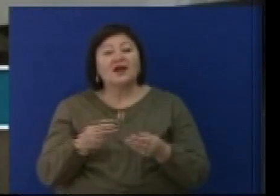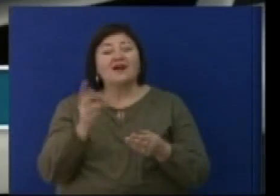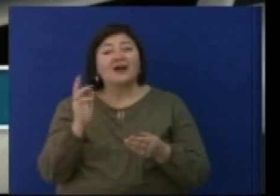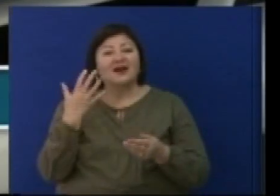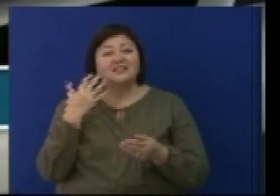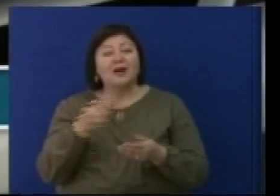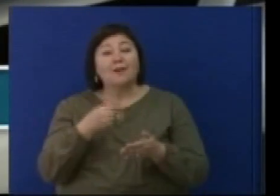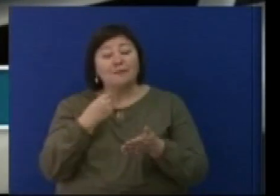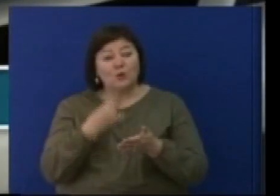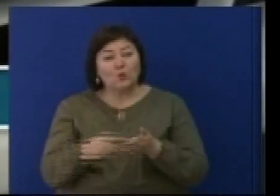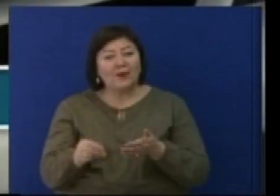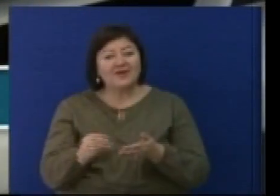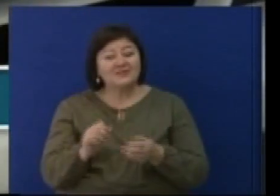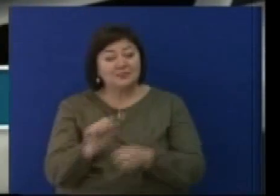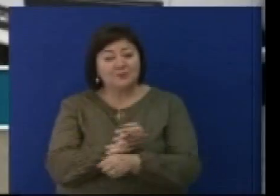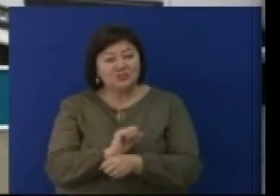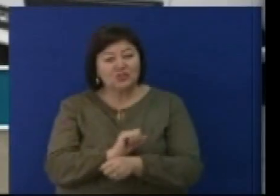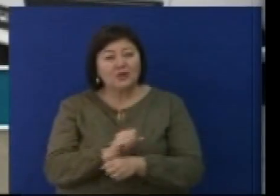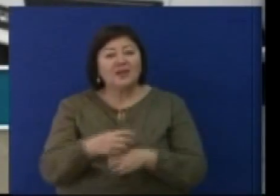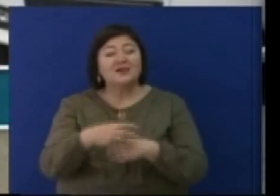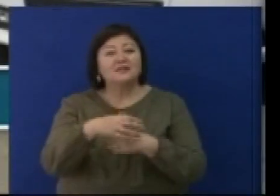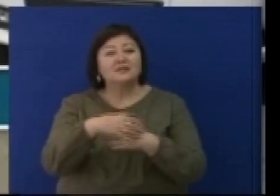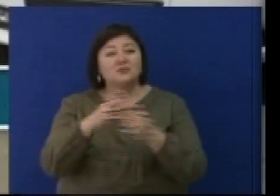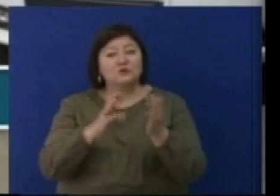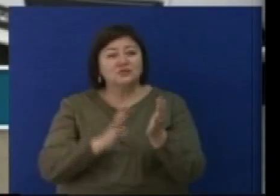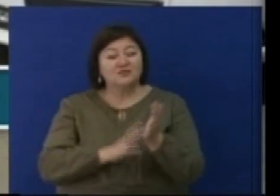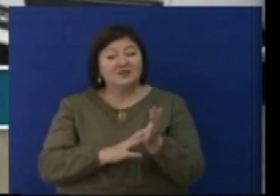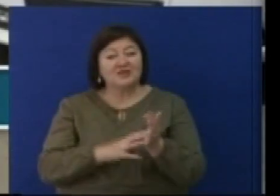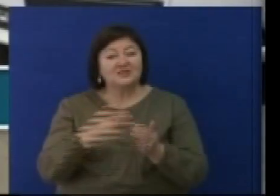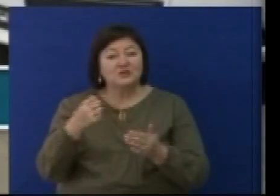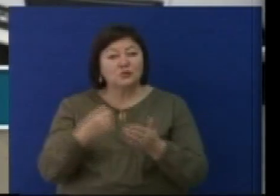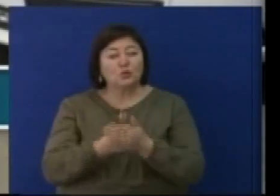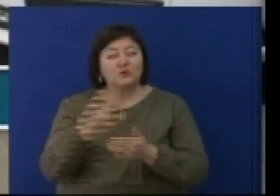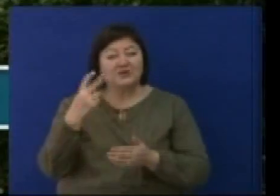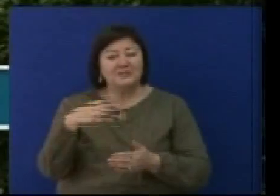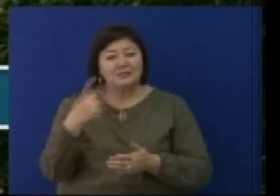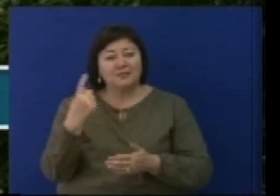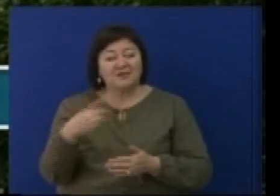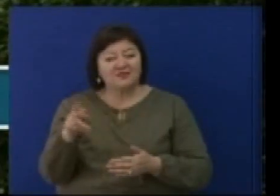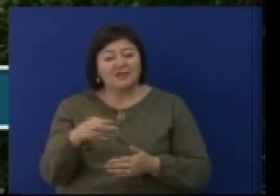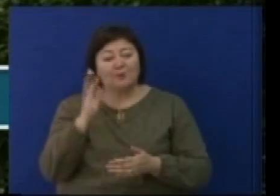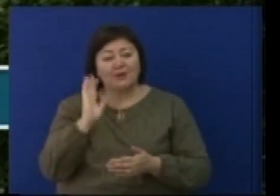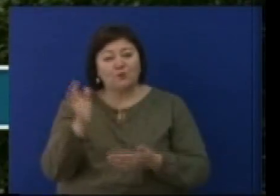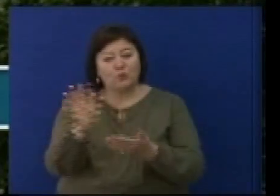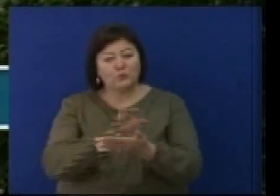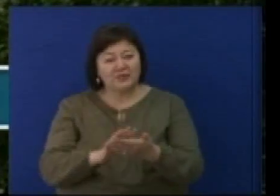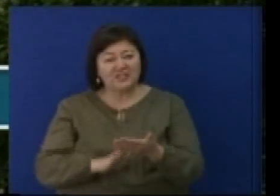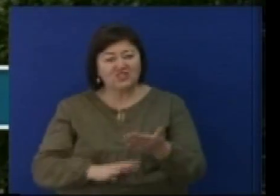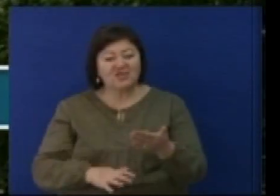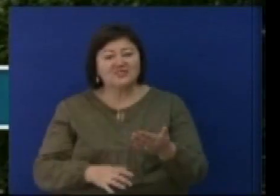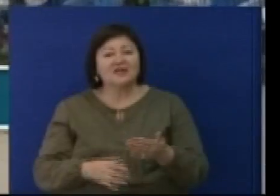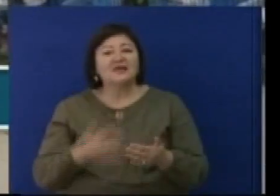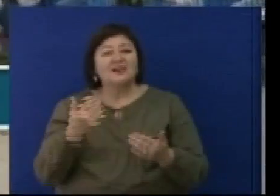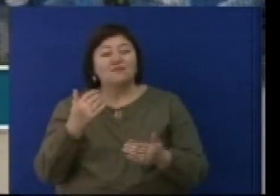сатып алу жеткілікті. Акция 2019 жылдың 31 желтоқсанына дейін жалғасады. Қазақстандықтардың автокөлік сатып